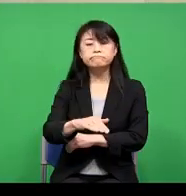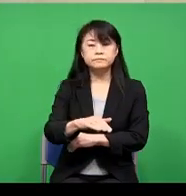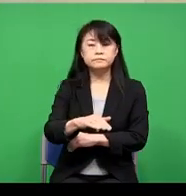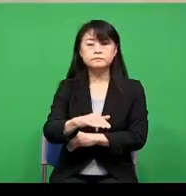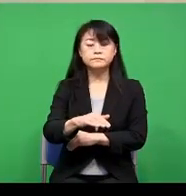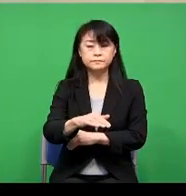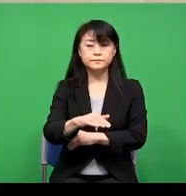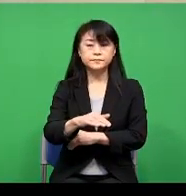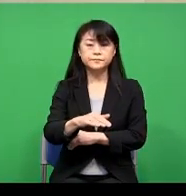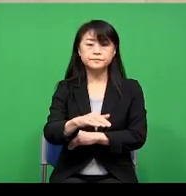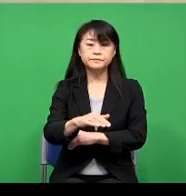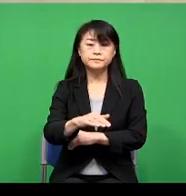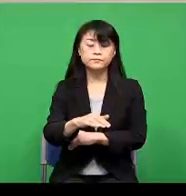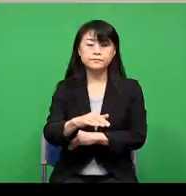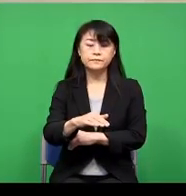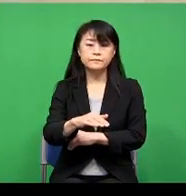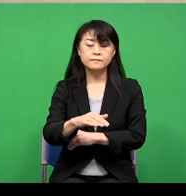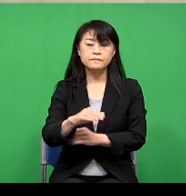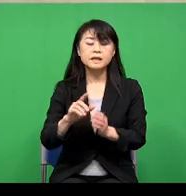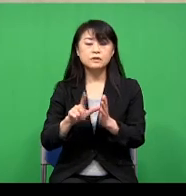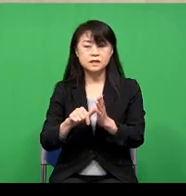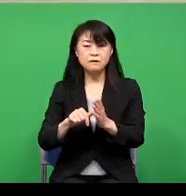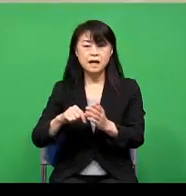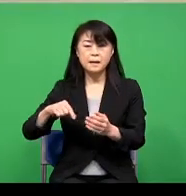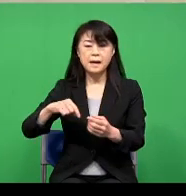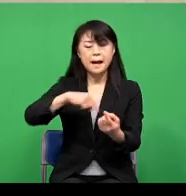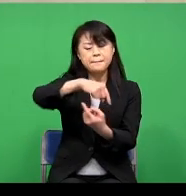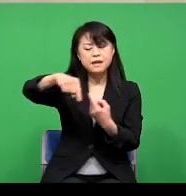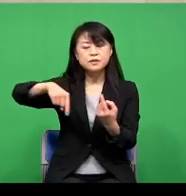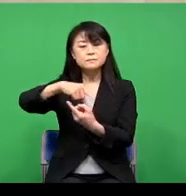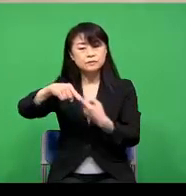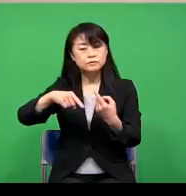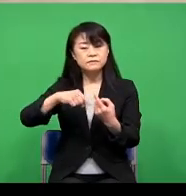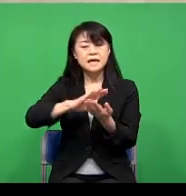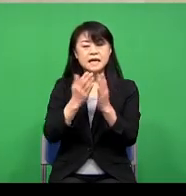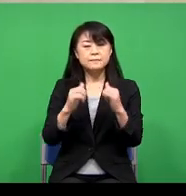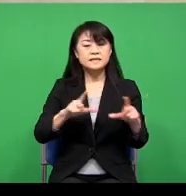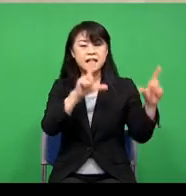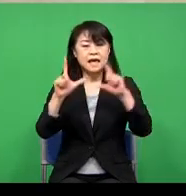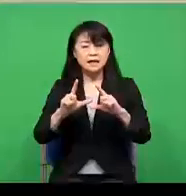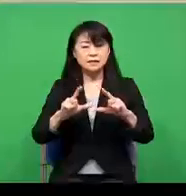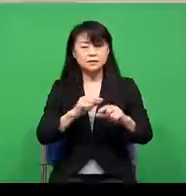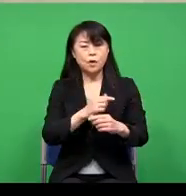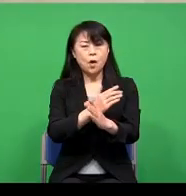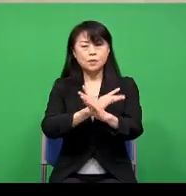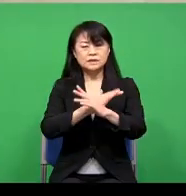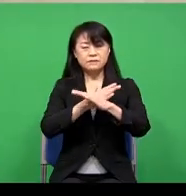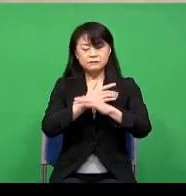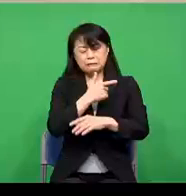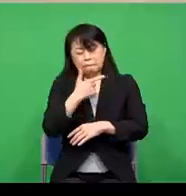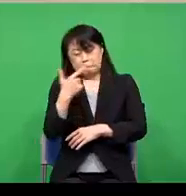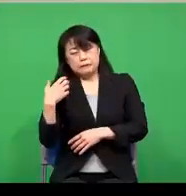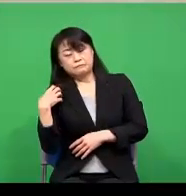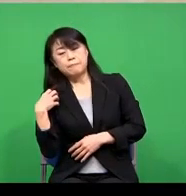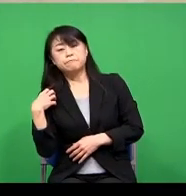あ、できれば活性化するようにしたい、まあ、そのためにはですね、まあ、いろんな政策を打たなくちゃいけない